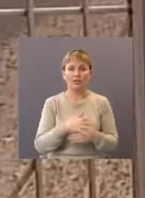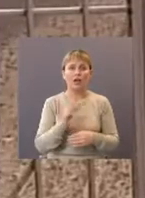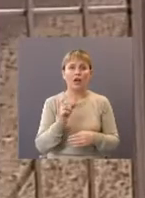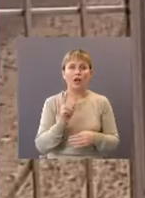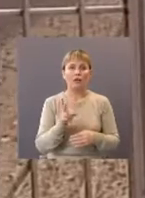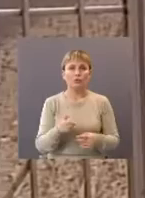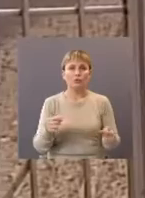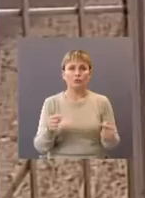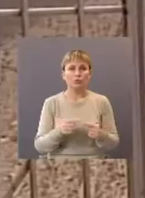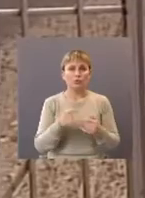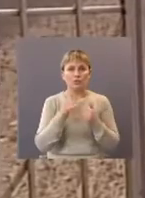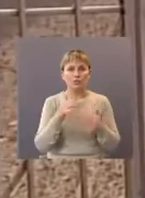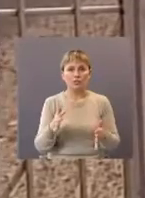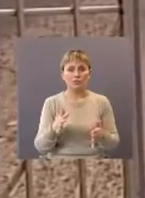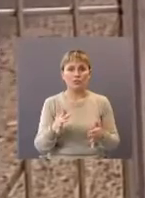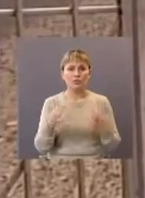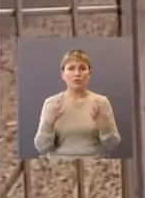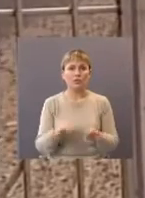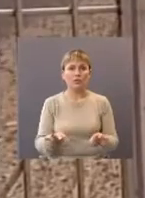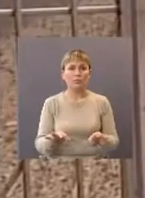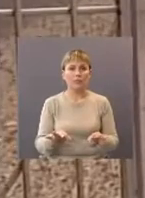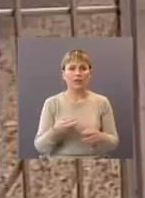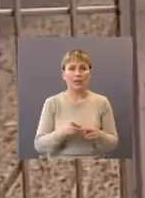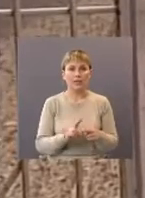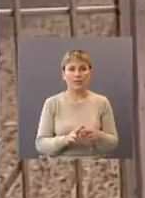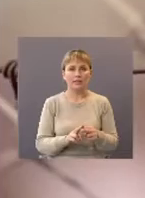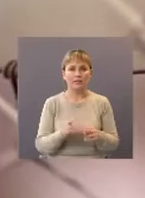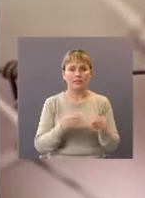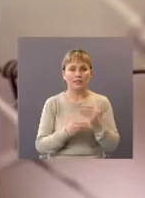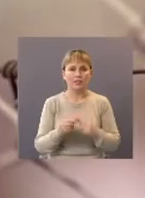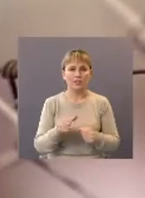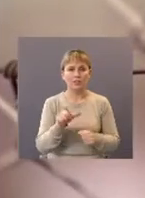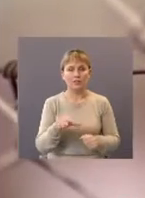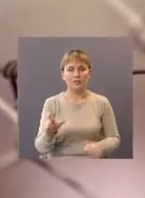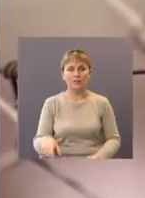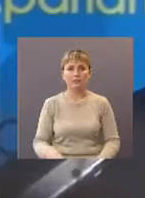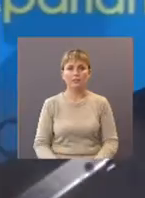совершенно точно не сможет претендовать на помилование, так это фальшивомонетчики.